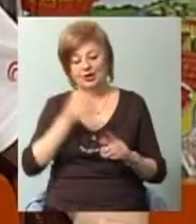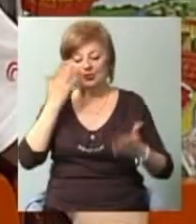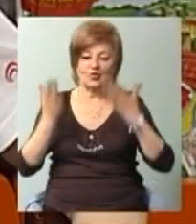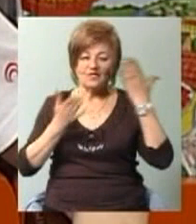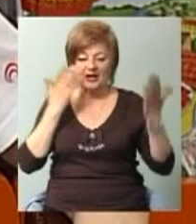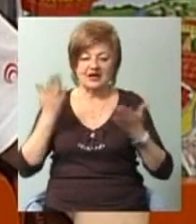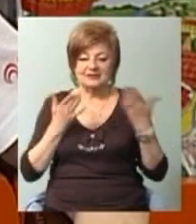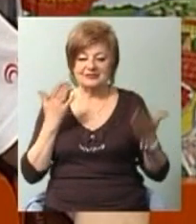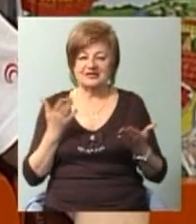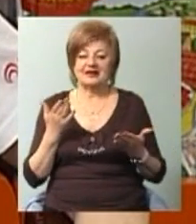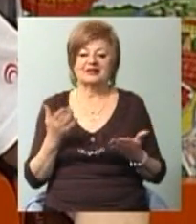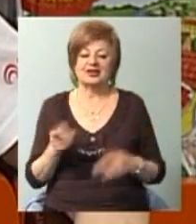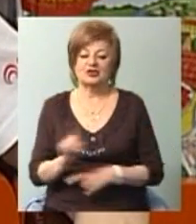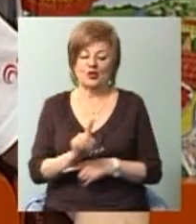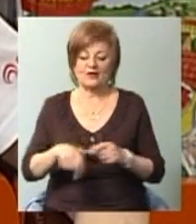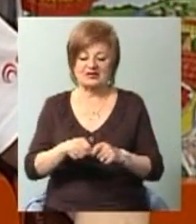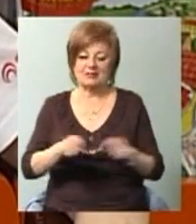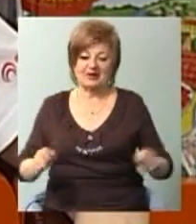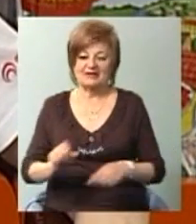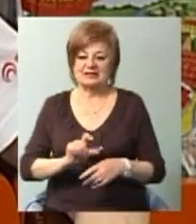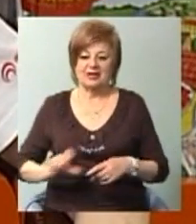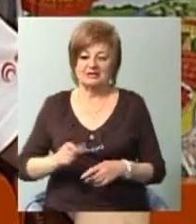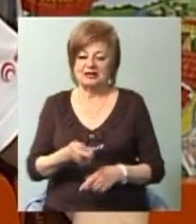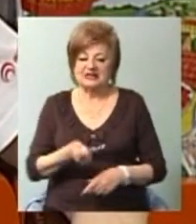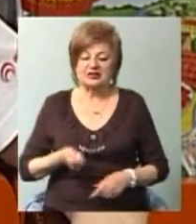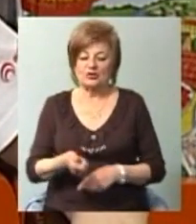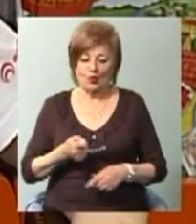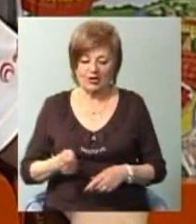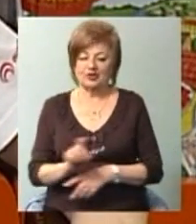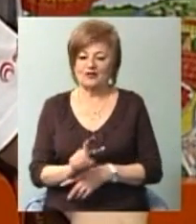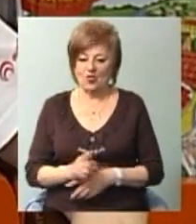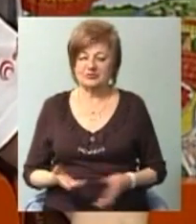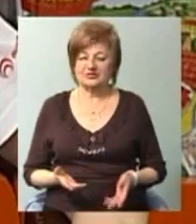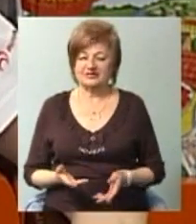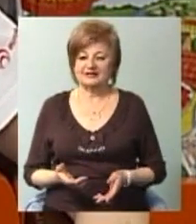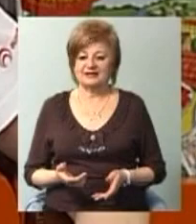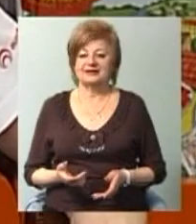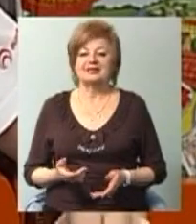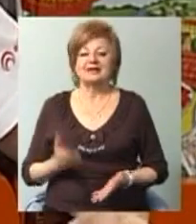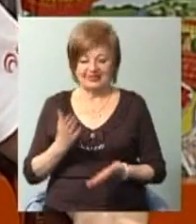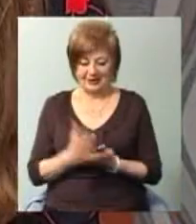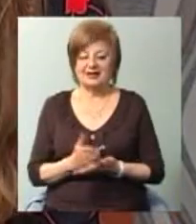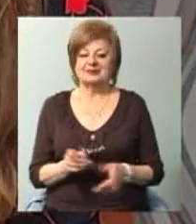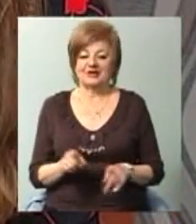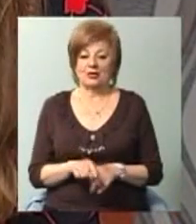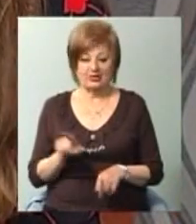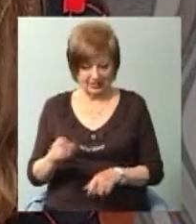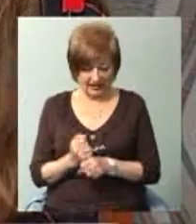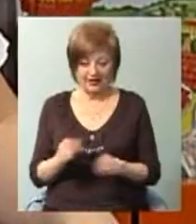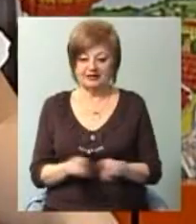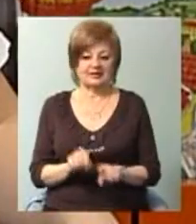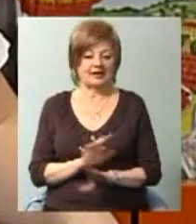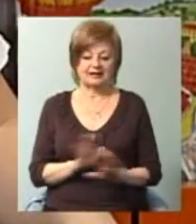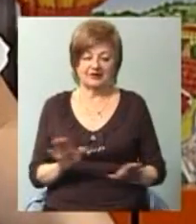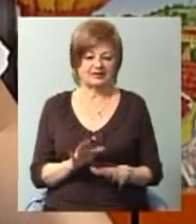щоб причепити щось до хвоста? Або смикають за хвостів часто котів люди? Так. Це варто робити? Ні.